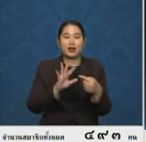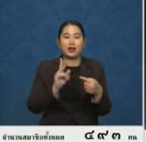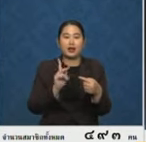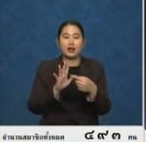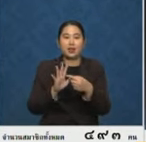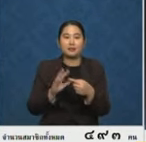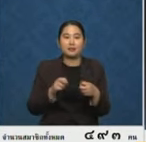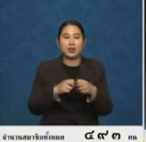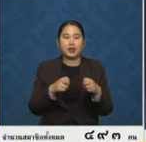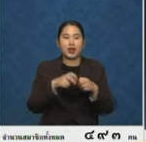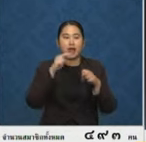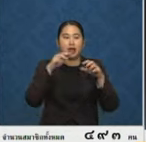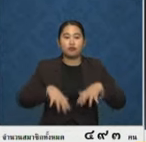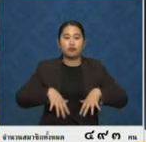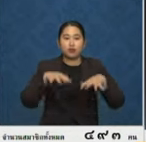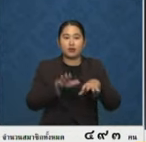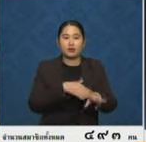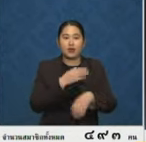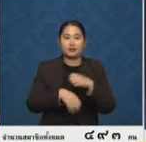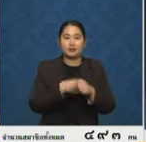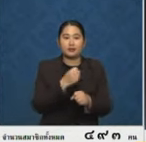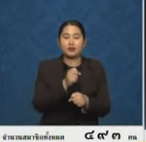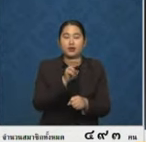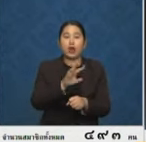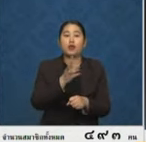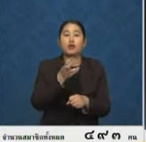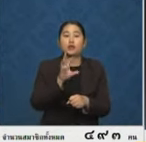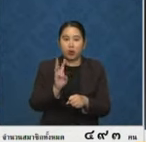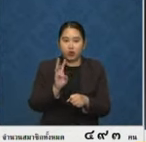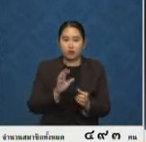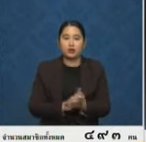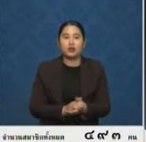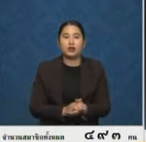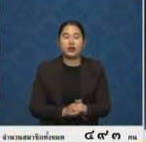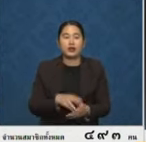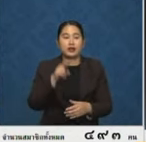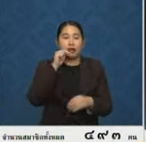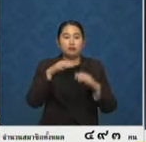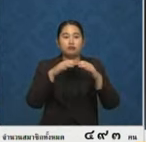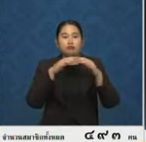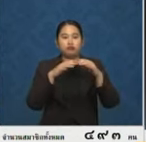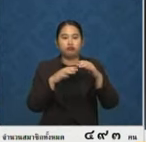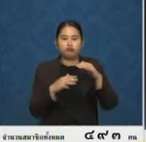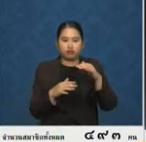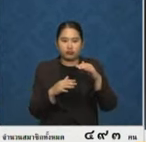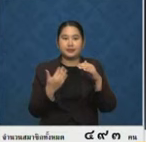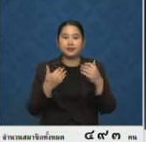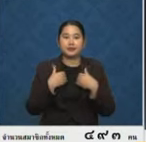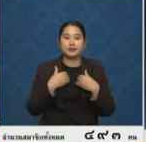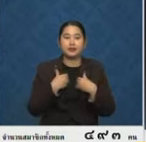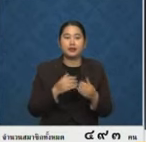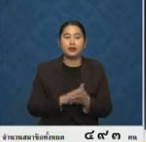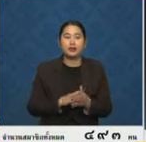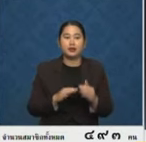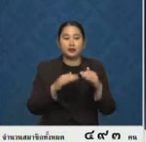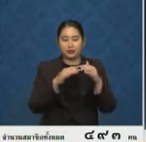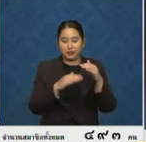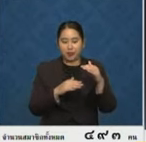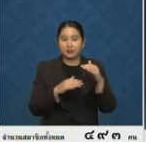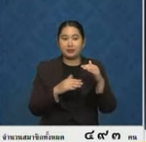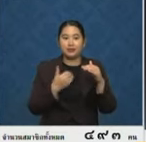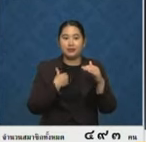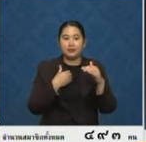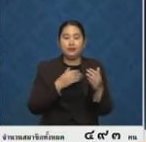อุทกภัยตั้งแต่ปีพ.ศ 2566ค่ะซึ่งถูกน้ำกัดเซาะบริเวณคอสะพานทำให้เกิดเป็นโพรงขนาด